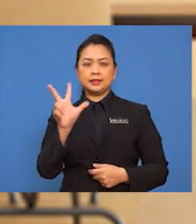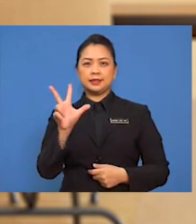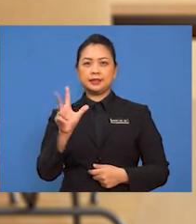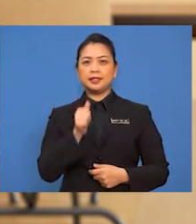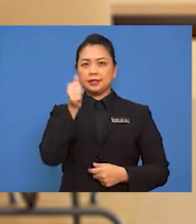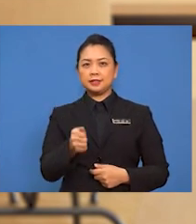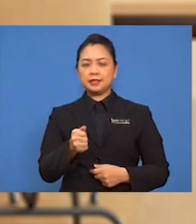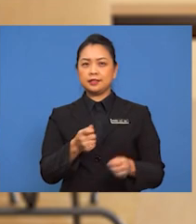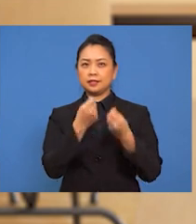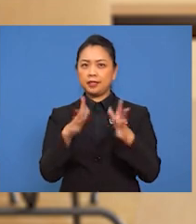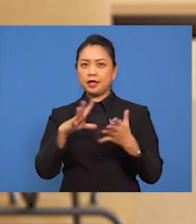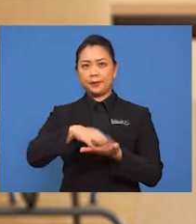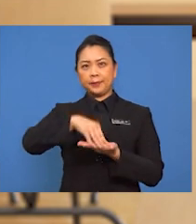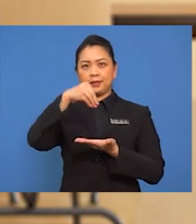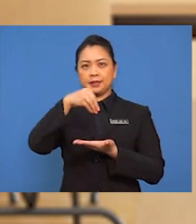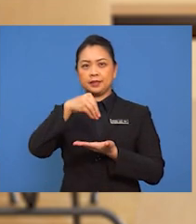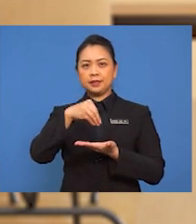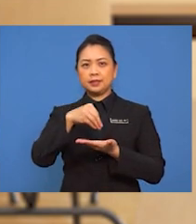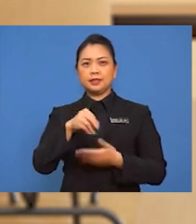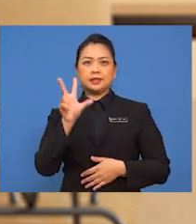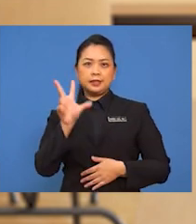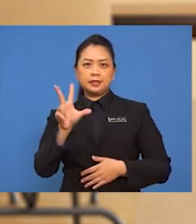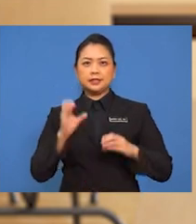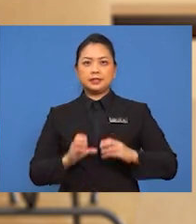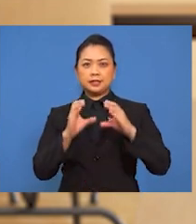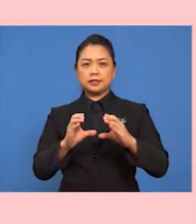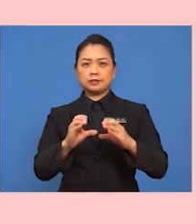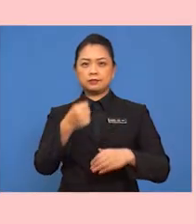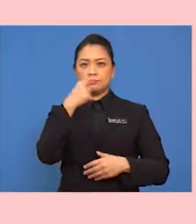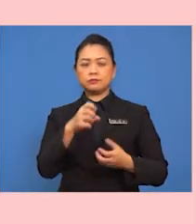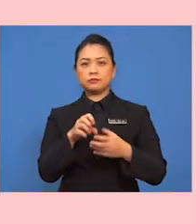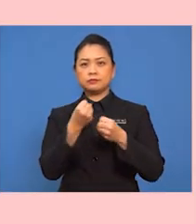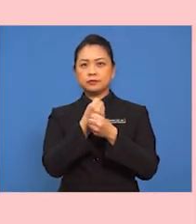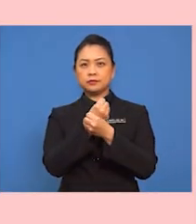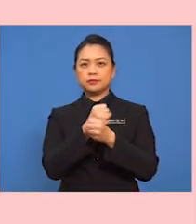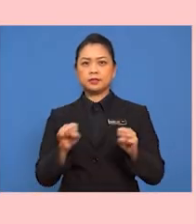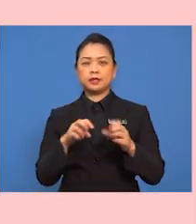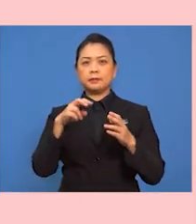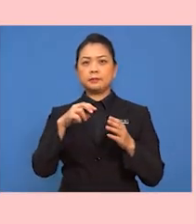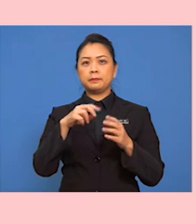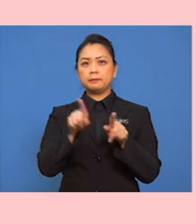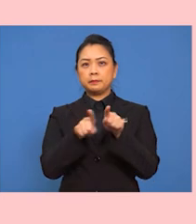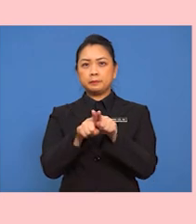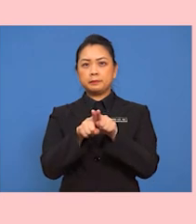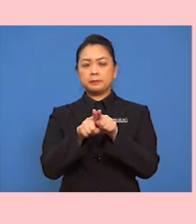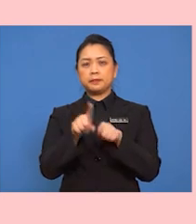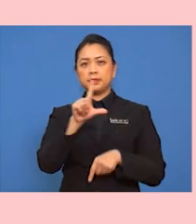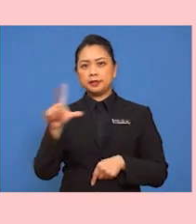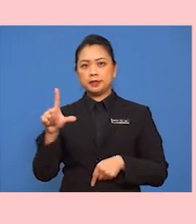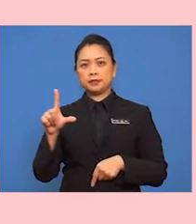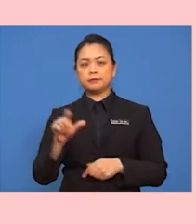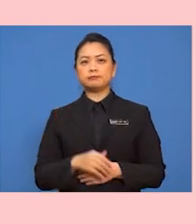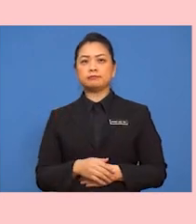anda telah mempelajari 3 kaedah menyelesaikan persamaan linia serentak